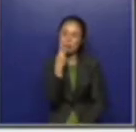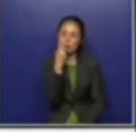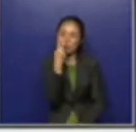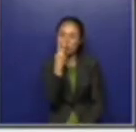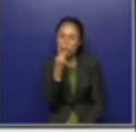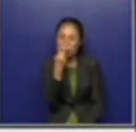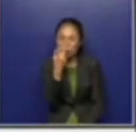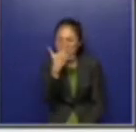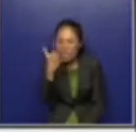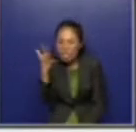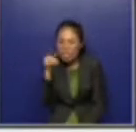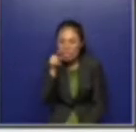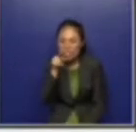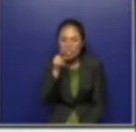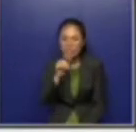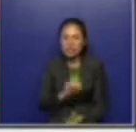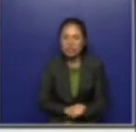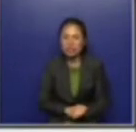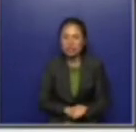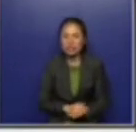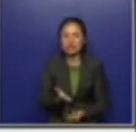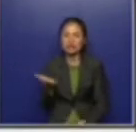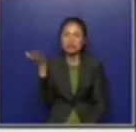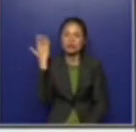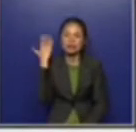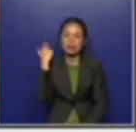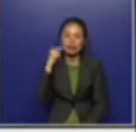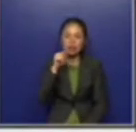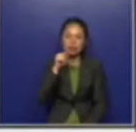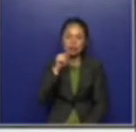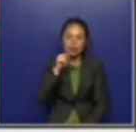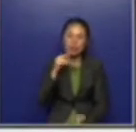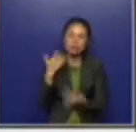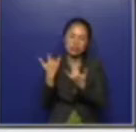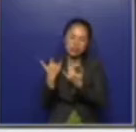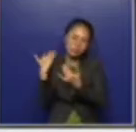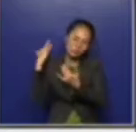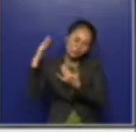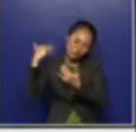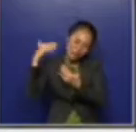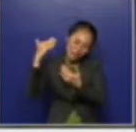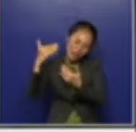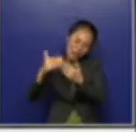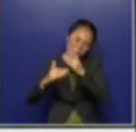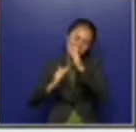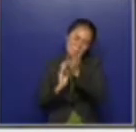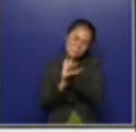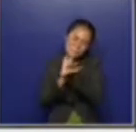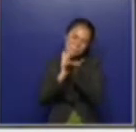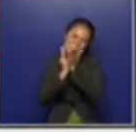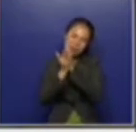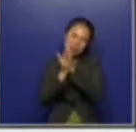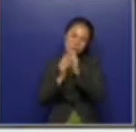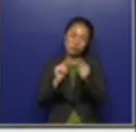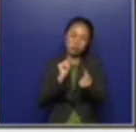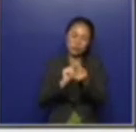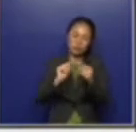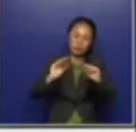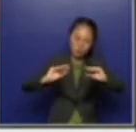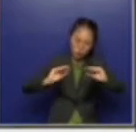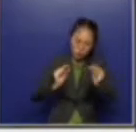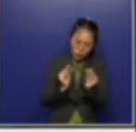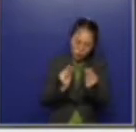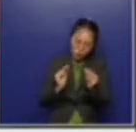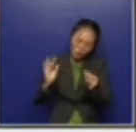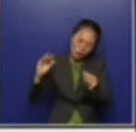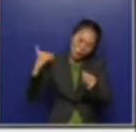าติ๊ดติ๊ดติ๊ดถอดรหัสกันไปครับแล้วก็ขยับมาเป็น Very High Frequency ก็เอาไปเป็นวิทยุ FM 87.5 เหมือนคลื่นรั